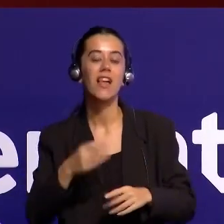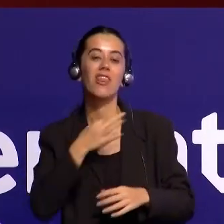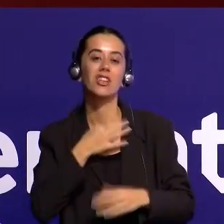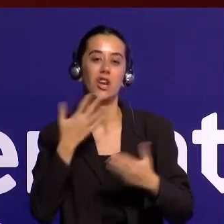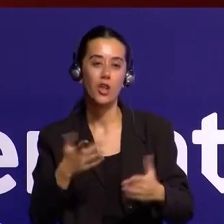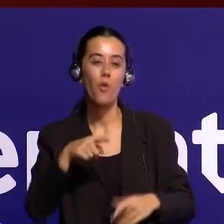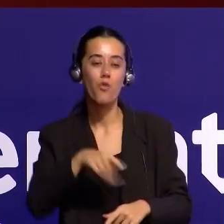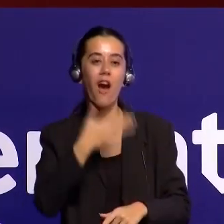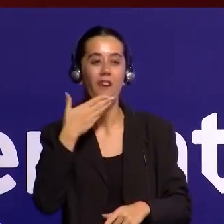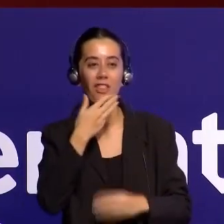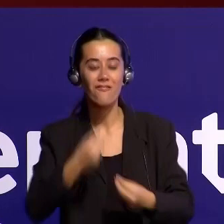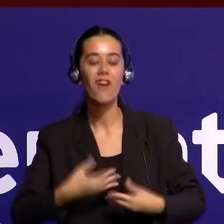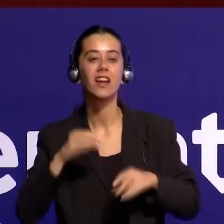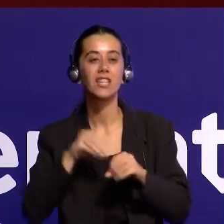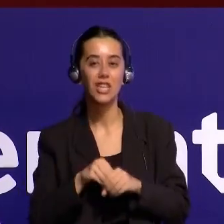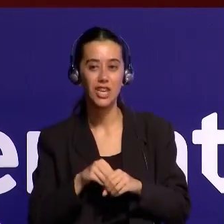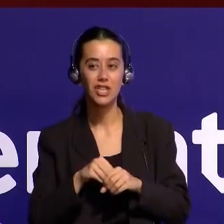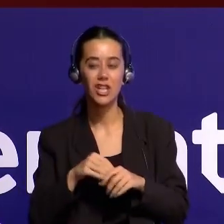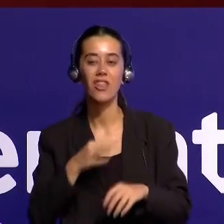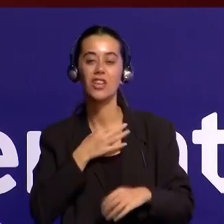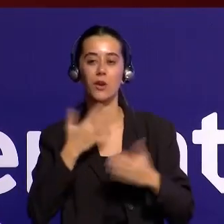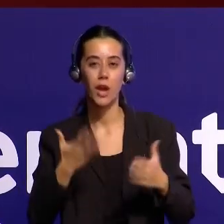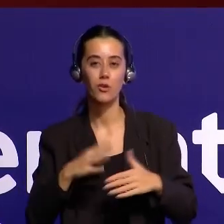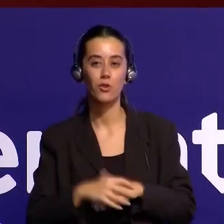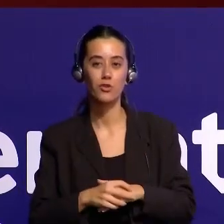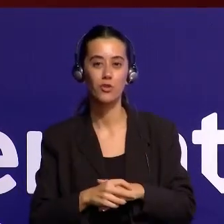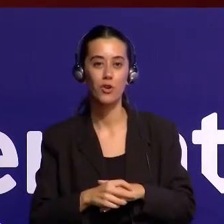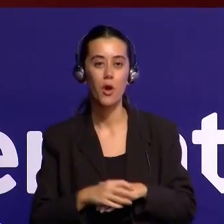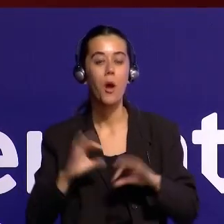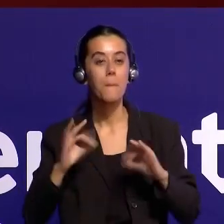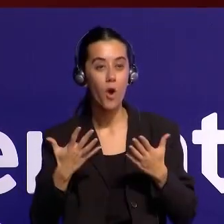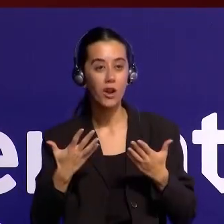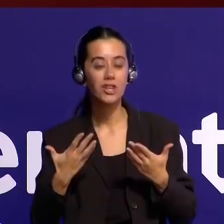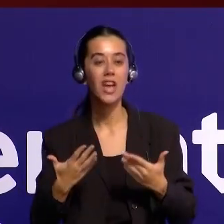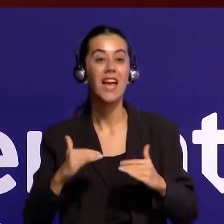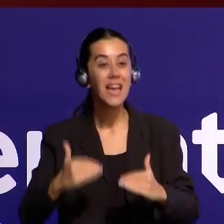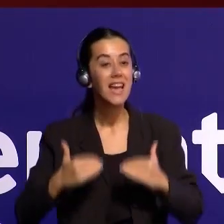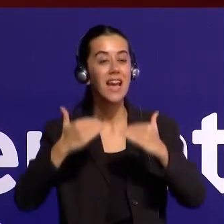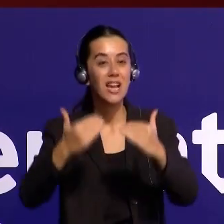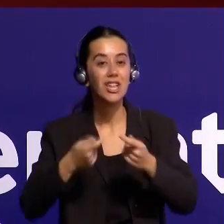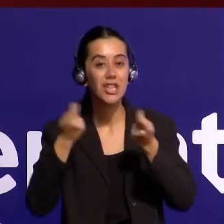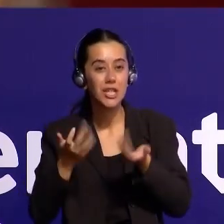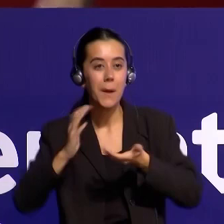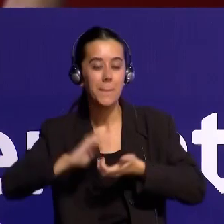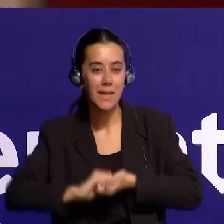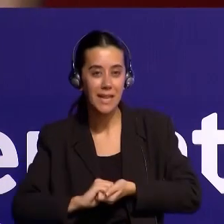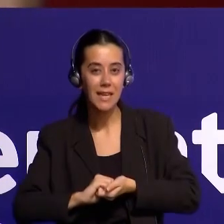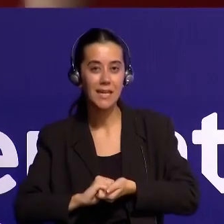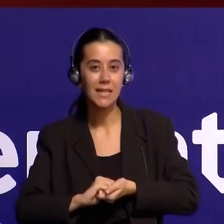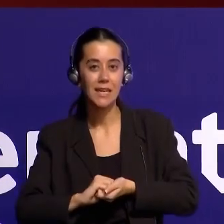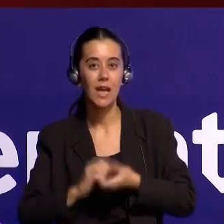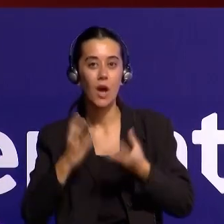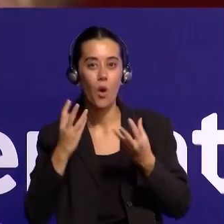imkanı sağladıkları ve bizleri bir araya getirdikleri için böylece olası gelecek işbirliklerine giden